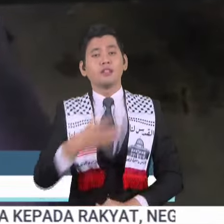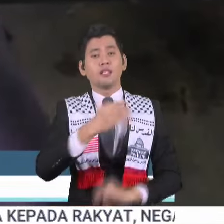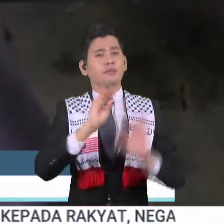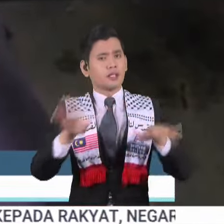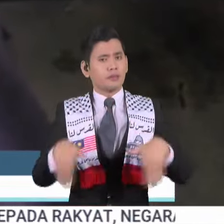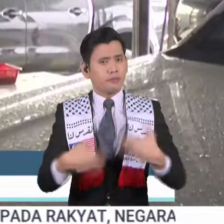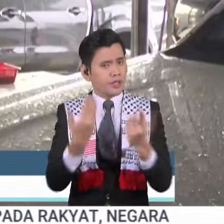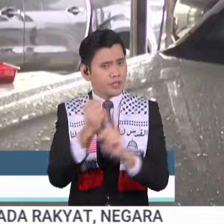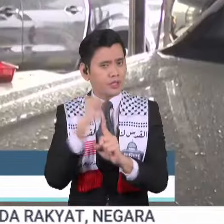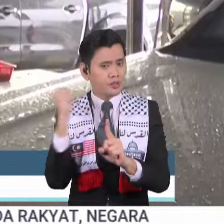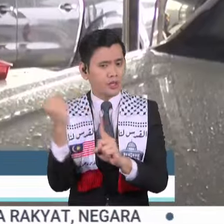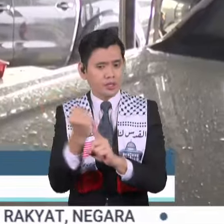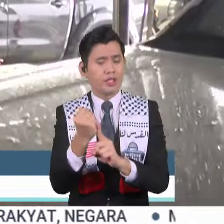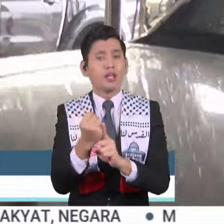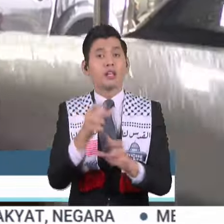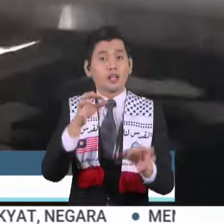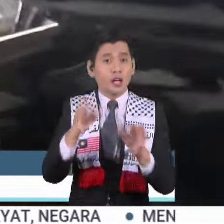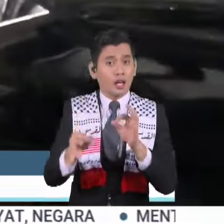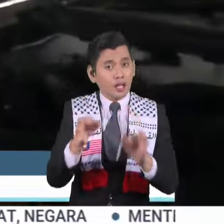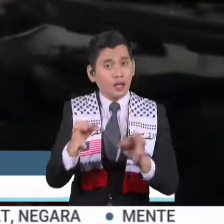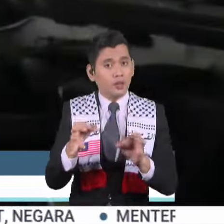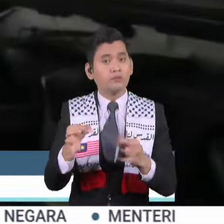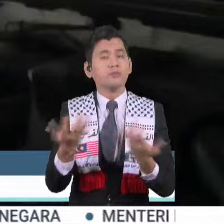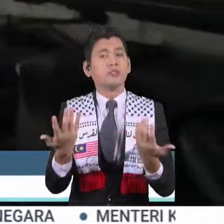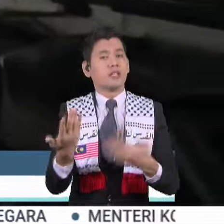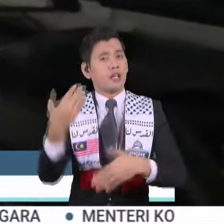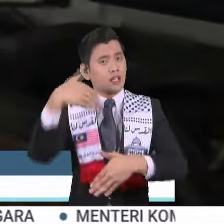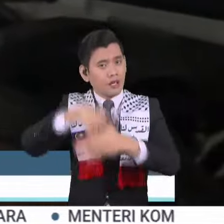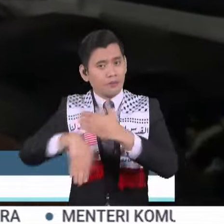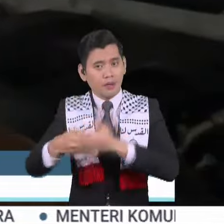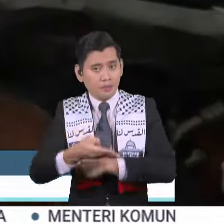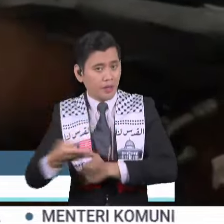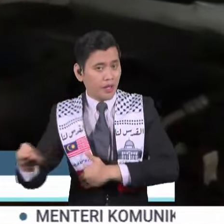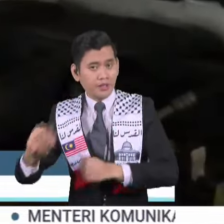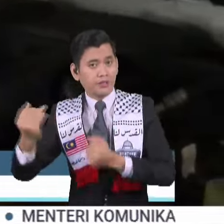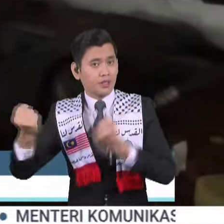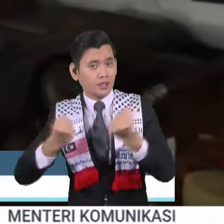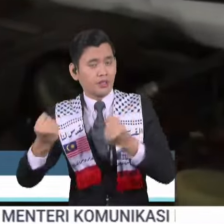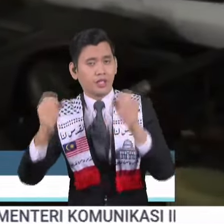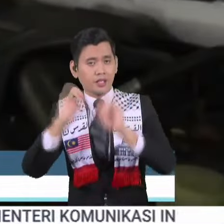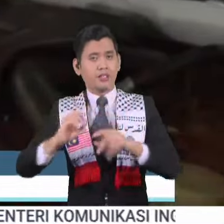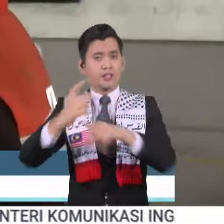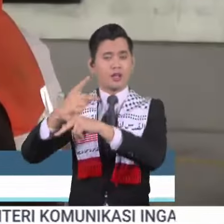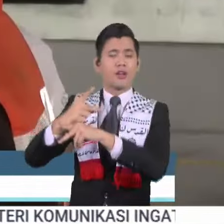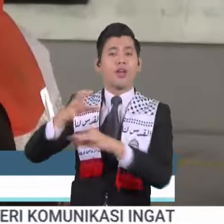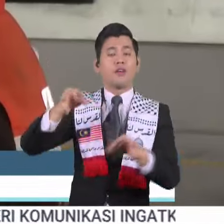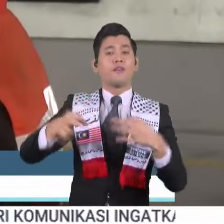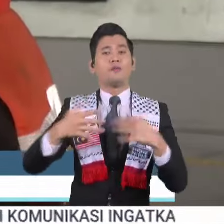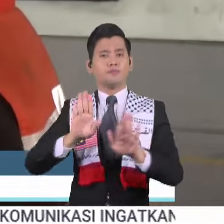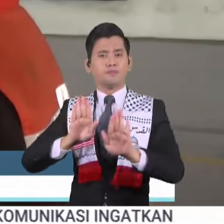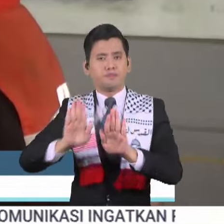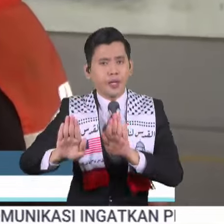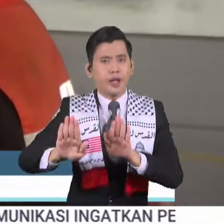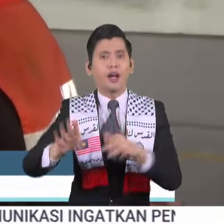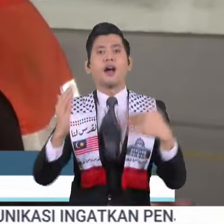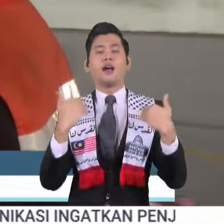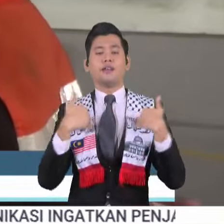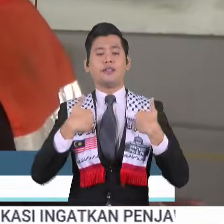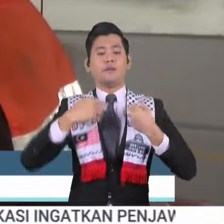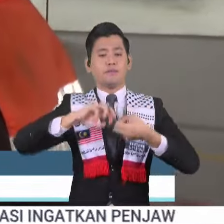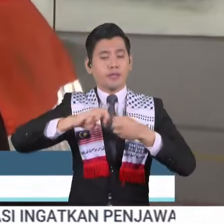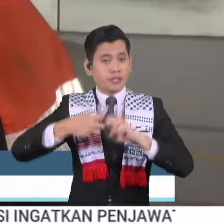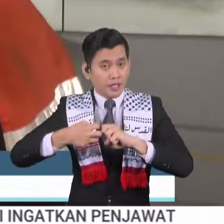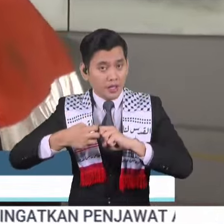suspension. Suspension kalau tidak dijaga dengan baik, apabila you membrake, dia ada masalah. Suspension kalau tidak dijaga dengan baik, apabila